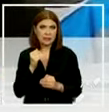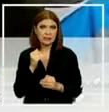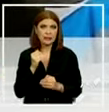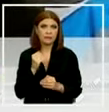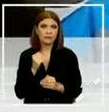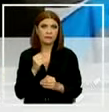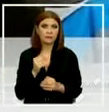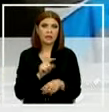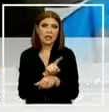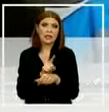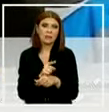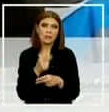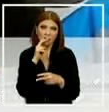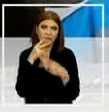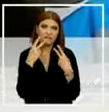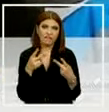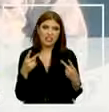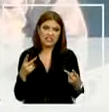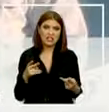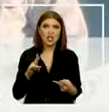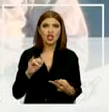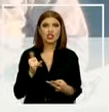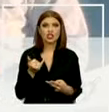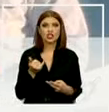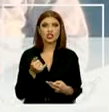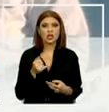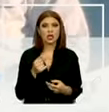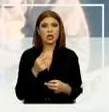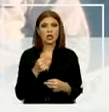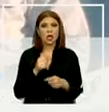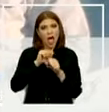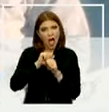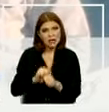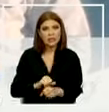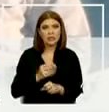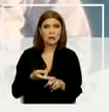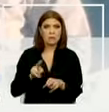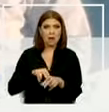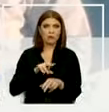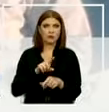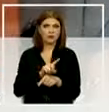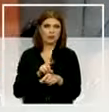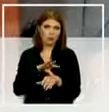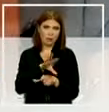vizitelor permise de penitenciar, astfel încât să poată sta mai mult timp cu familia.